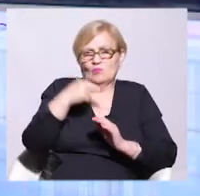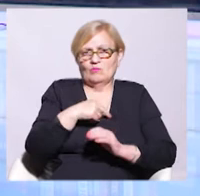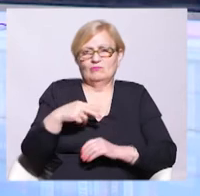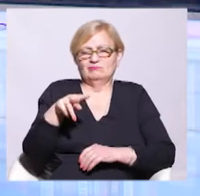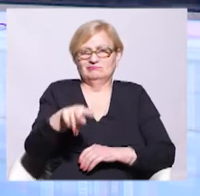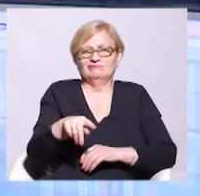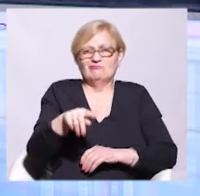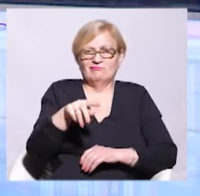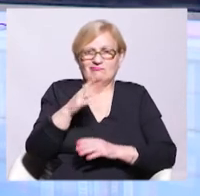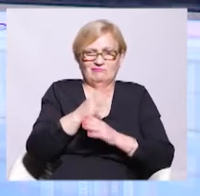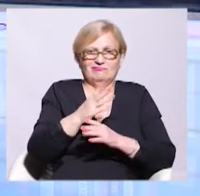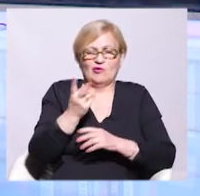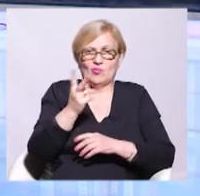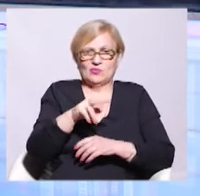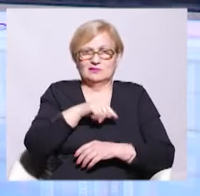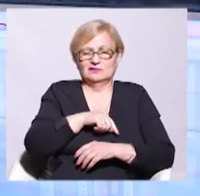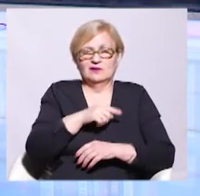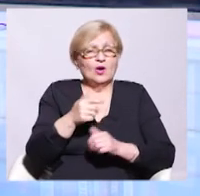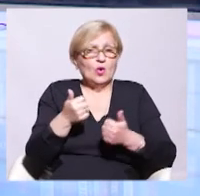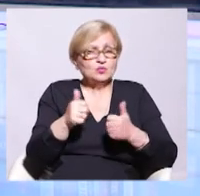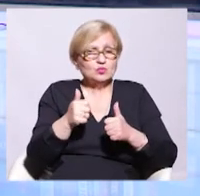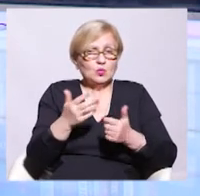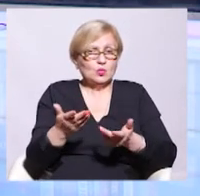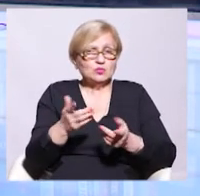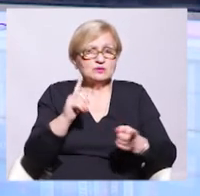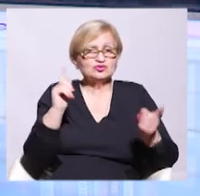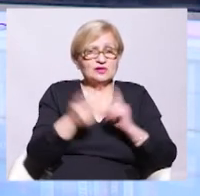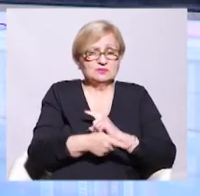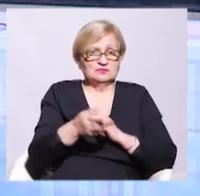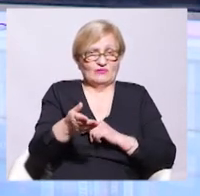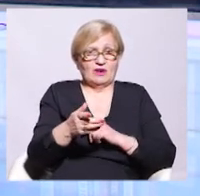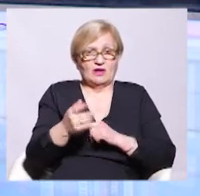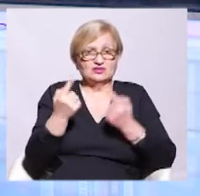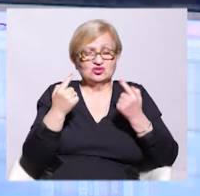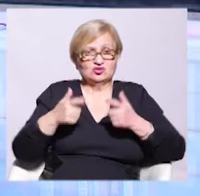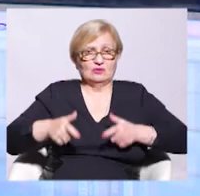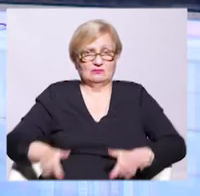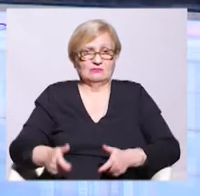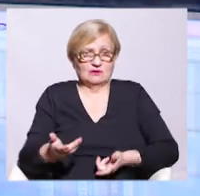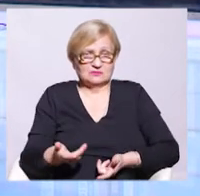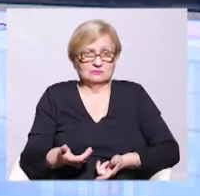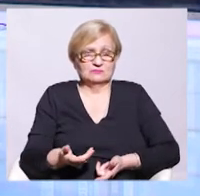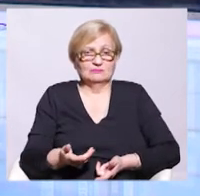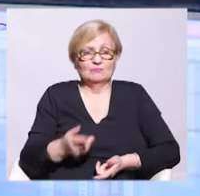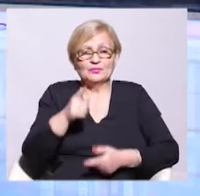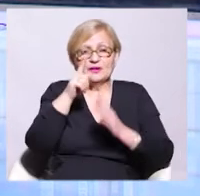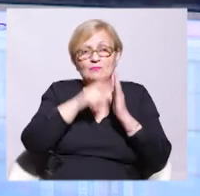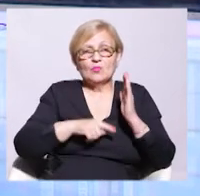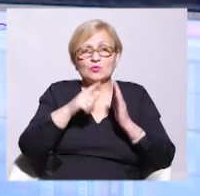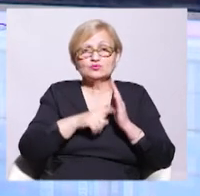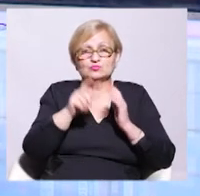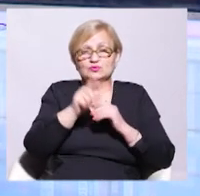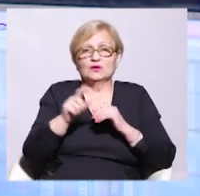Მოდით დავფიქრდეთ, როგორ მოხდა ასეთი დიდი ცვლილება. მორწმუნე